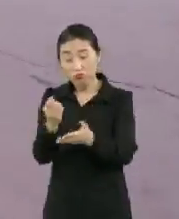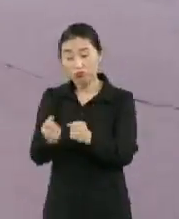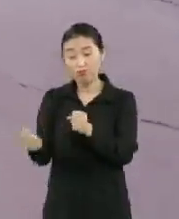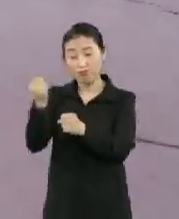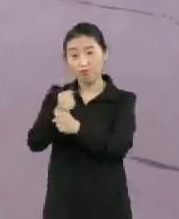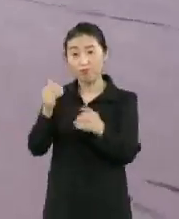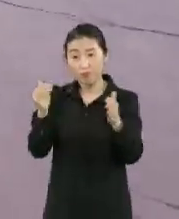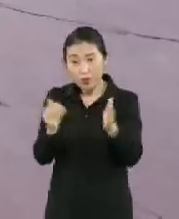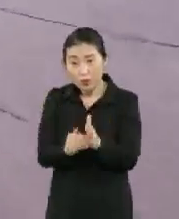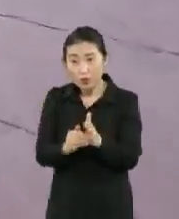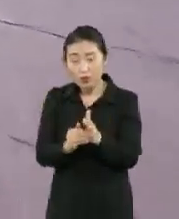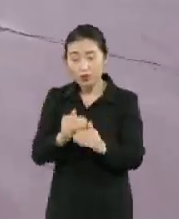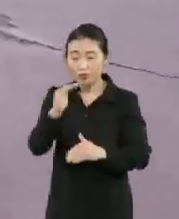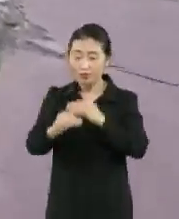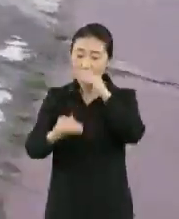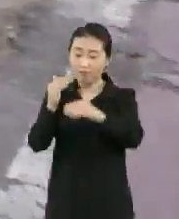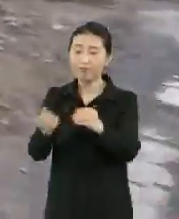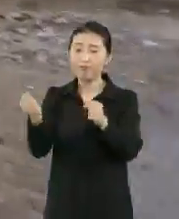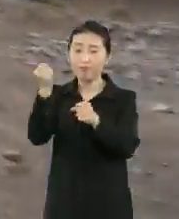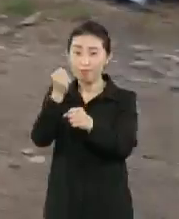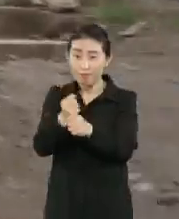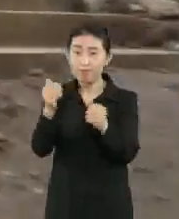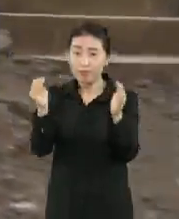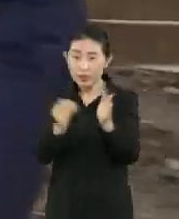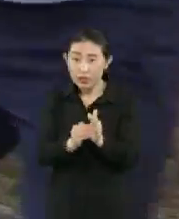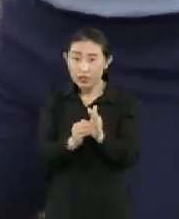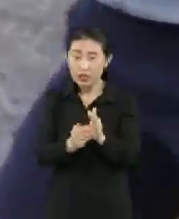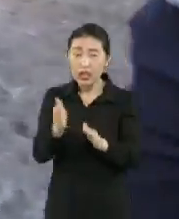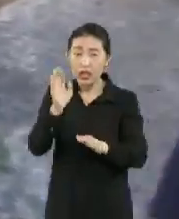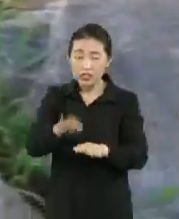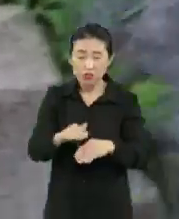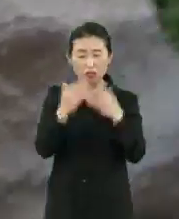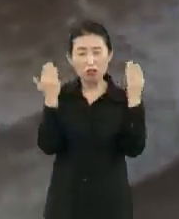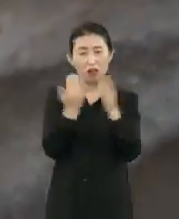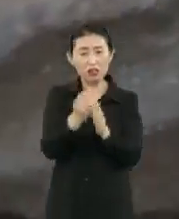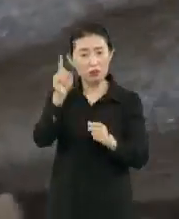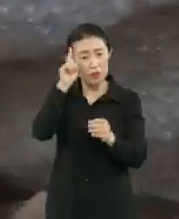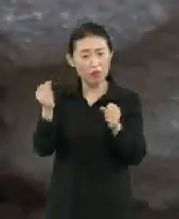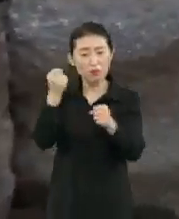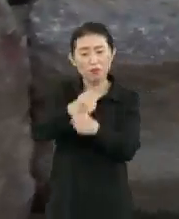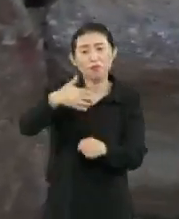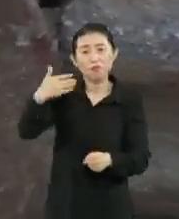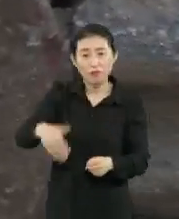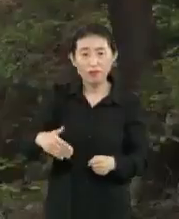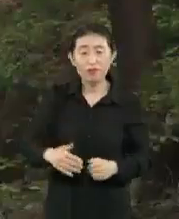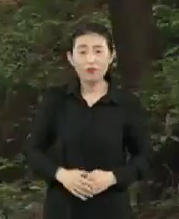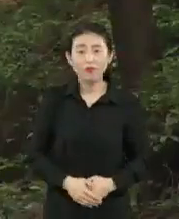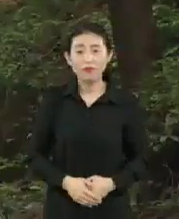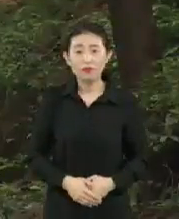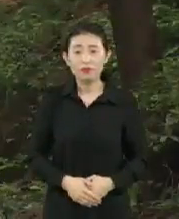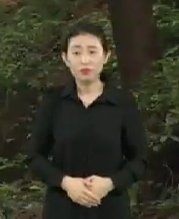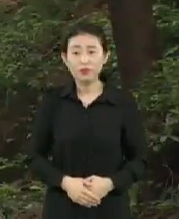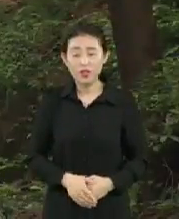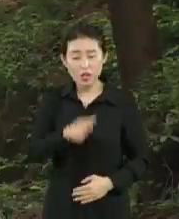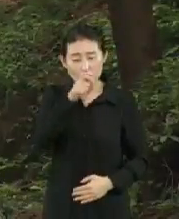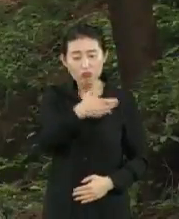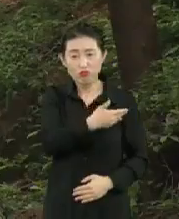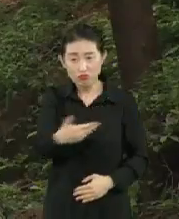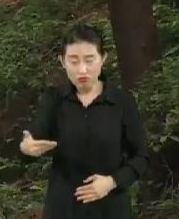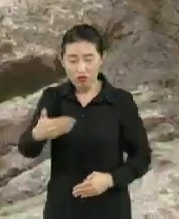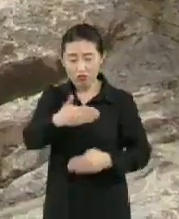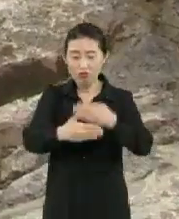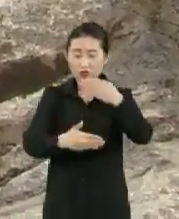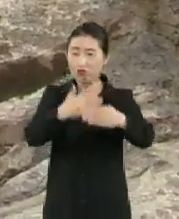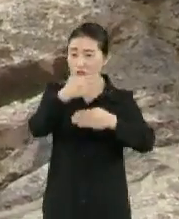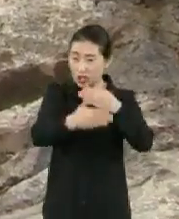정도 복구가 완성된 상태입니다. 하지만 현장 곳곳에서는 지난해의 피해 흔적들을 찾아볼 수가 있었습니다. 배수 시설과 울타리